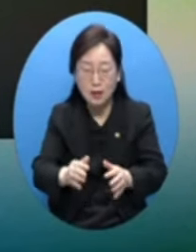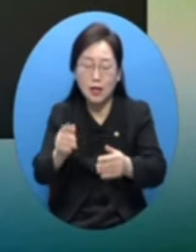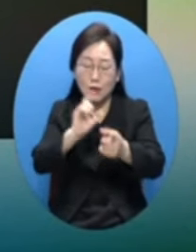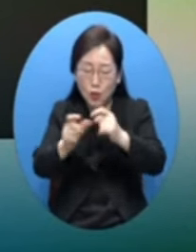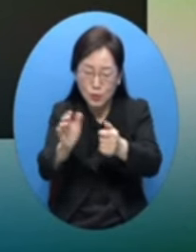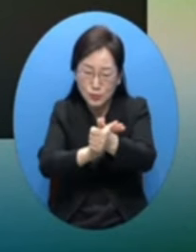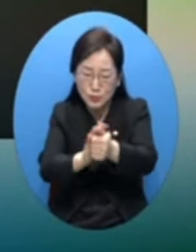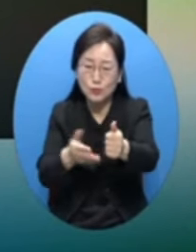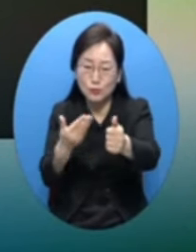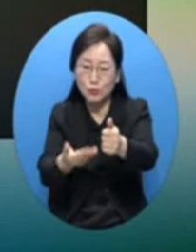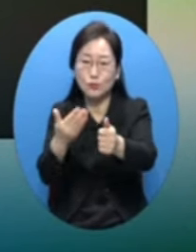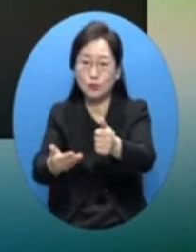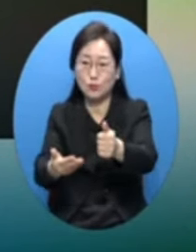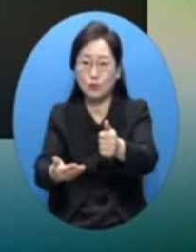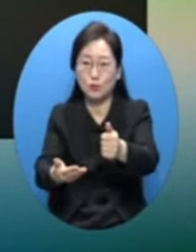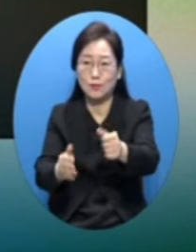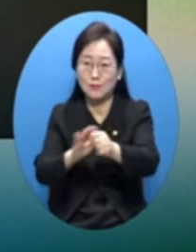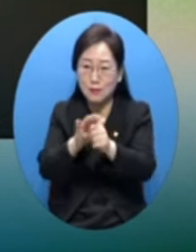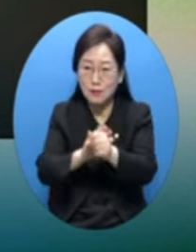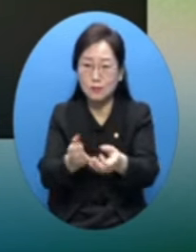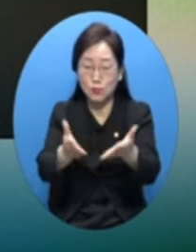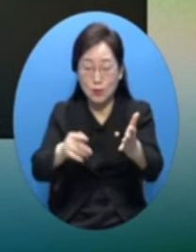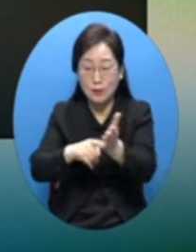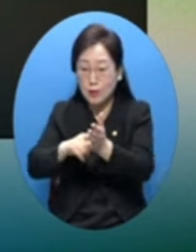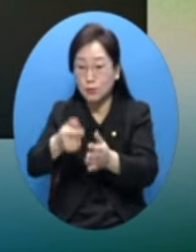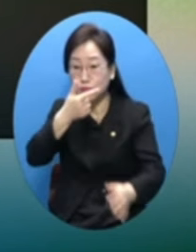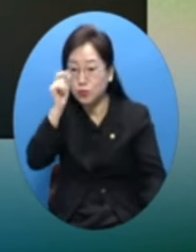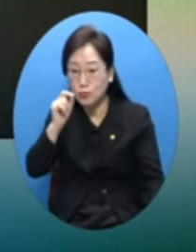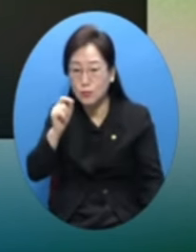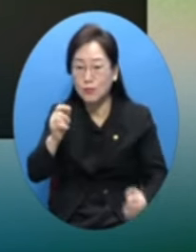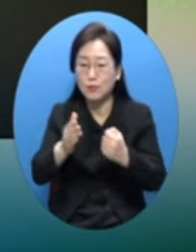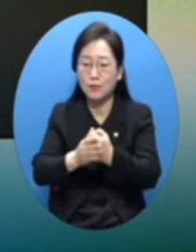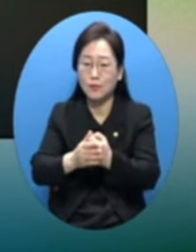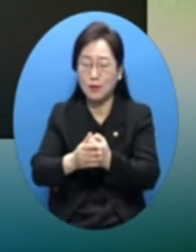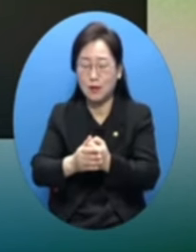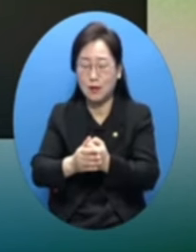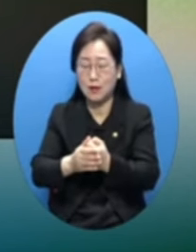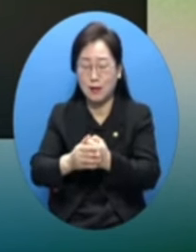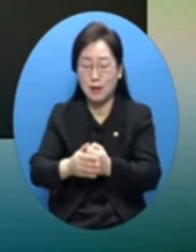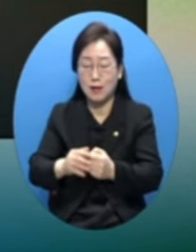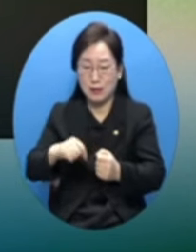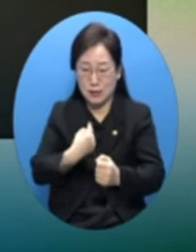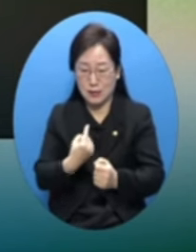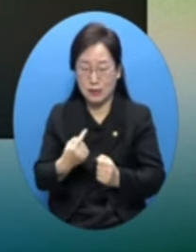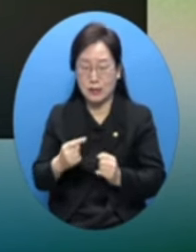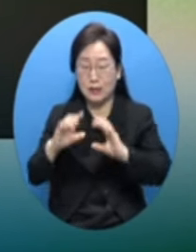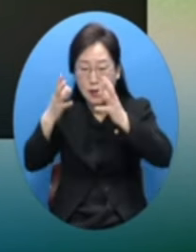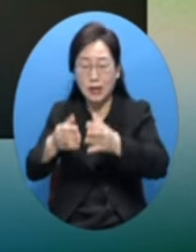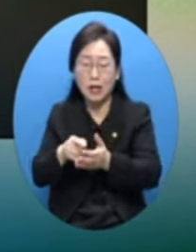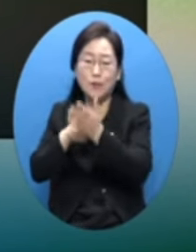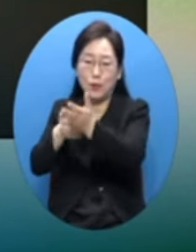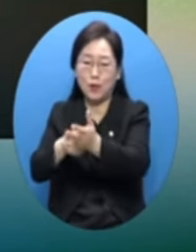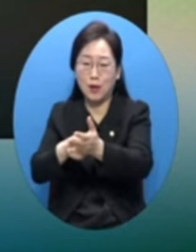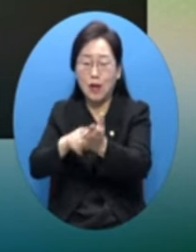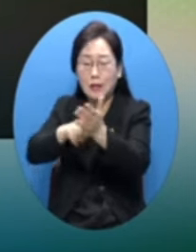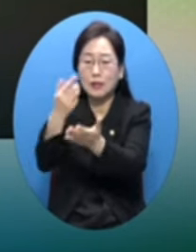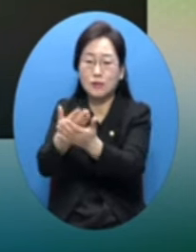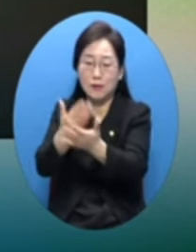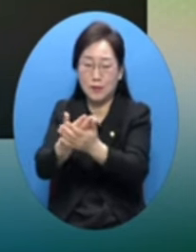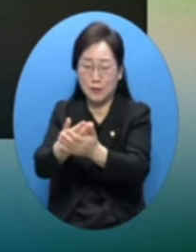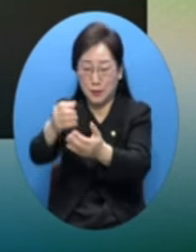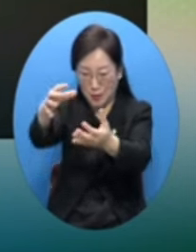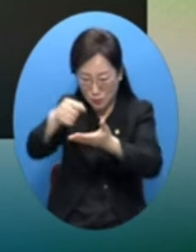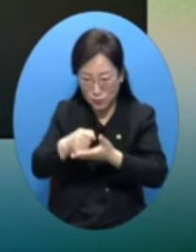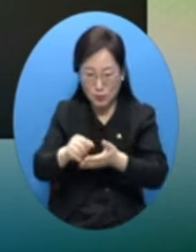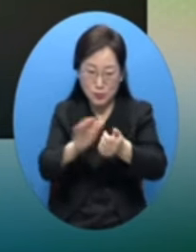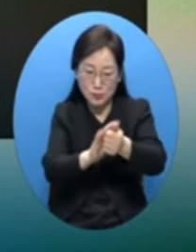취했습니다. 의약품 부족하니까 늘 고국에 편지를 보내가지고 의약품을 부탁하고 또